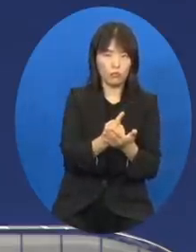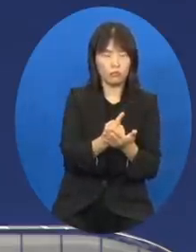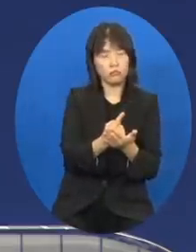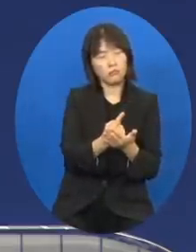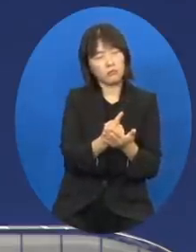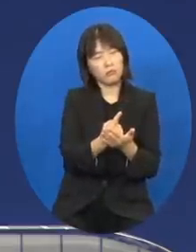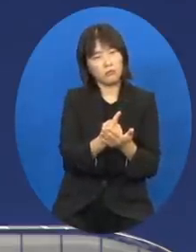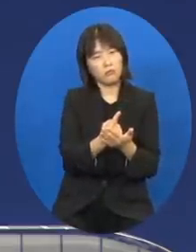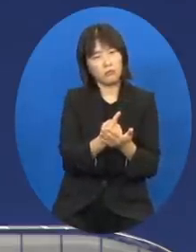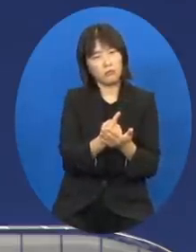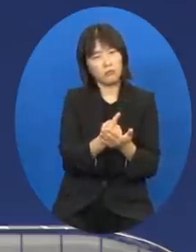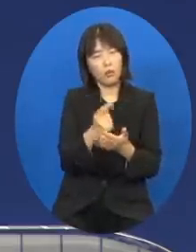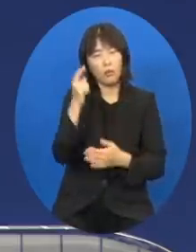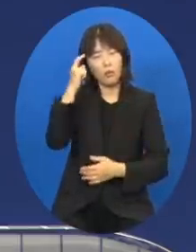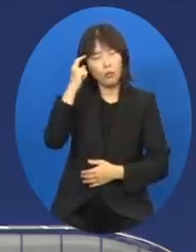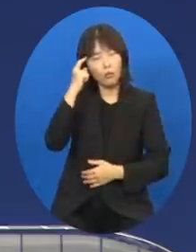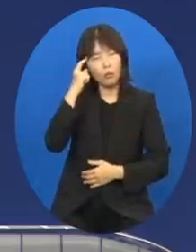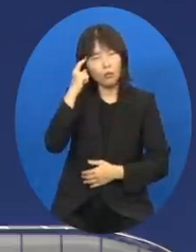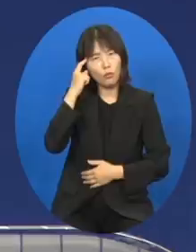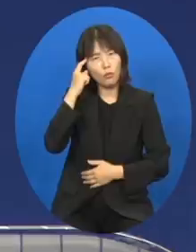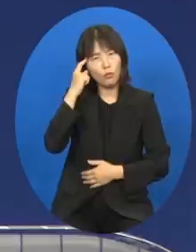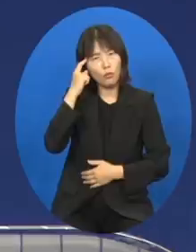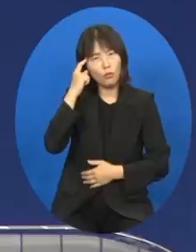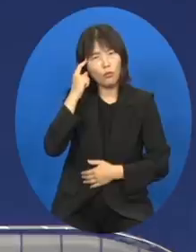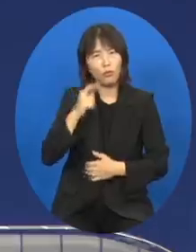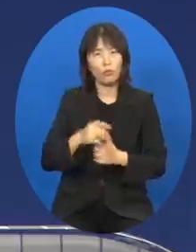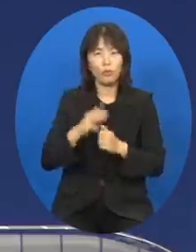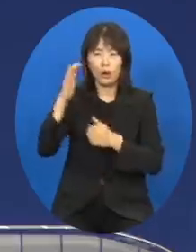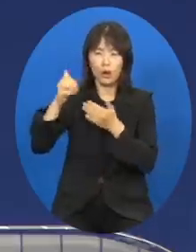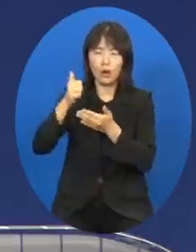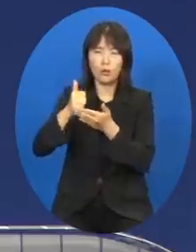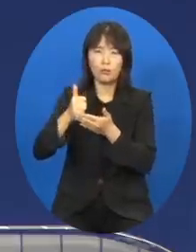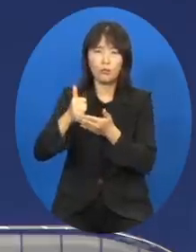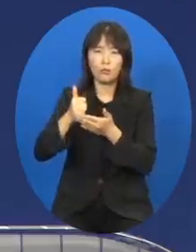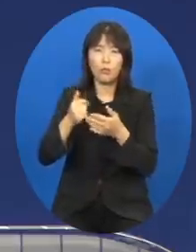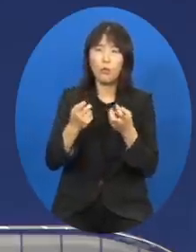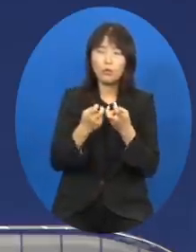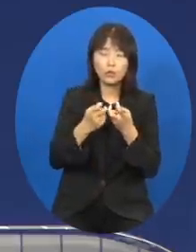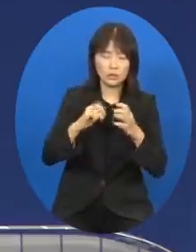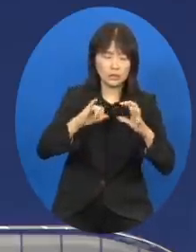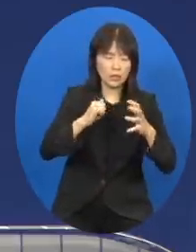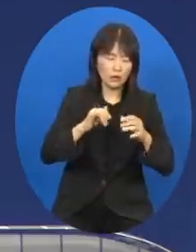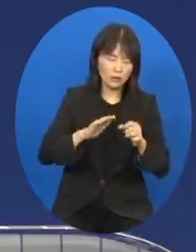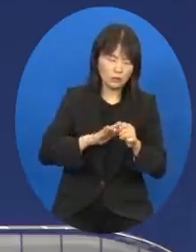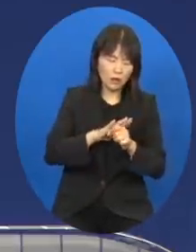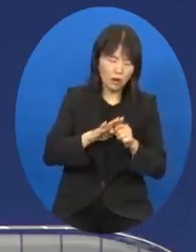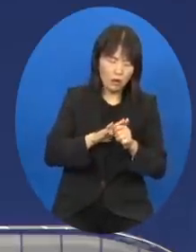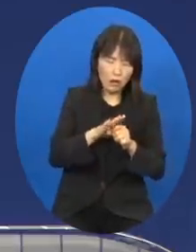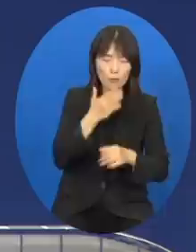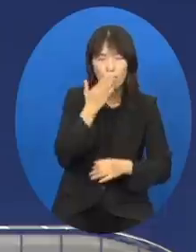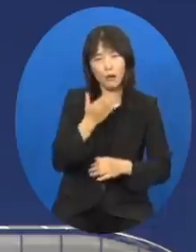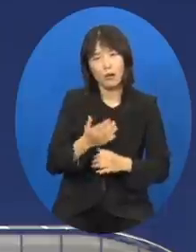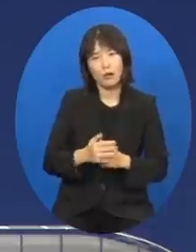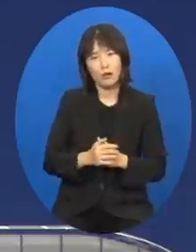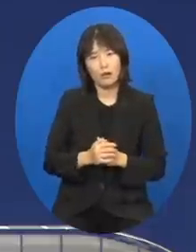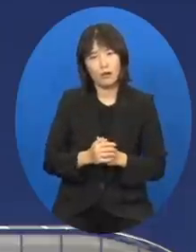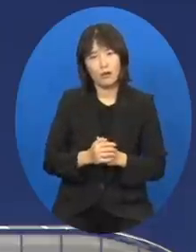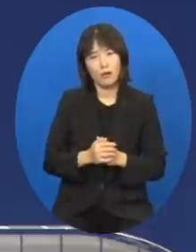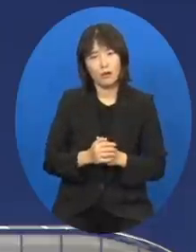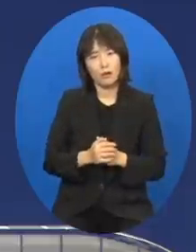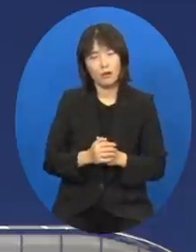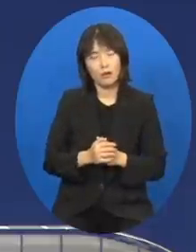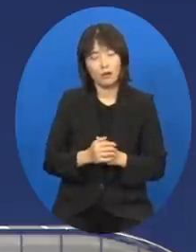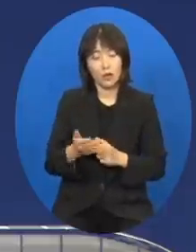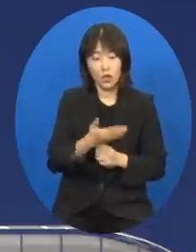도대체 왜 그렇게 하셨을까? 하나님이 어떻게 이 세상을 이렇게 사랑하실까? 여러분